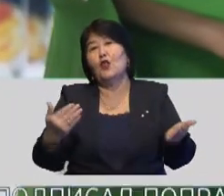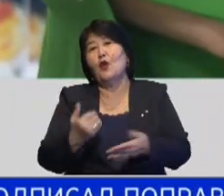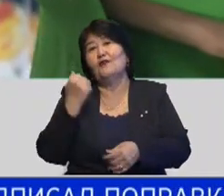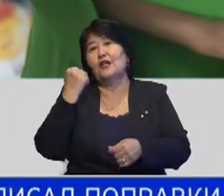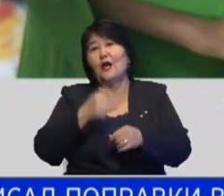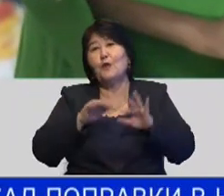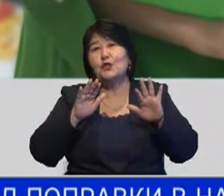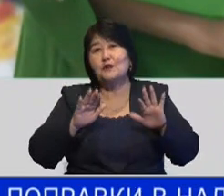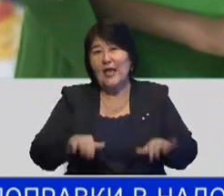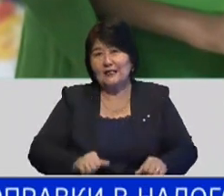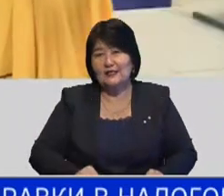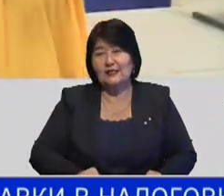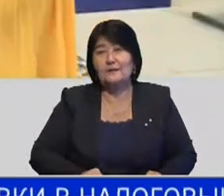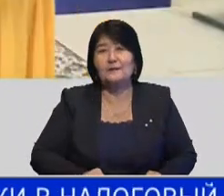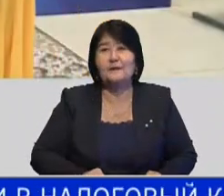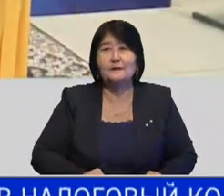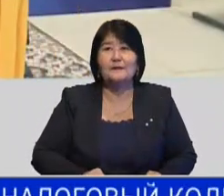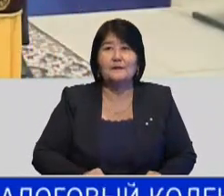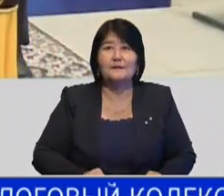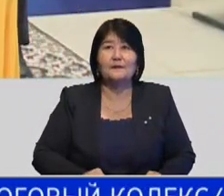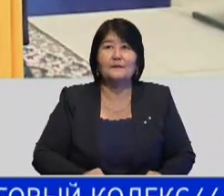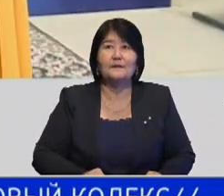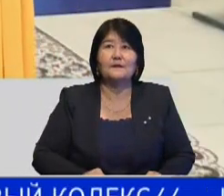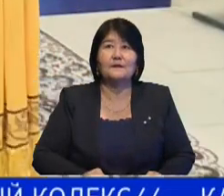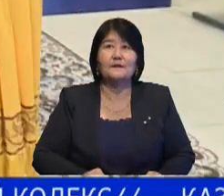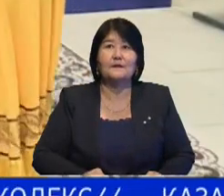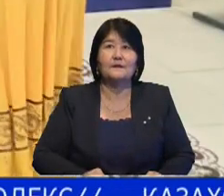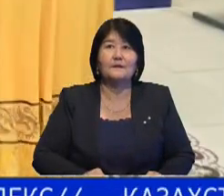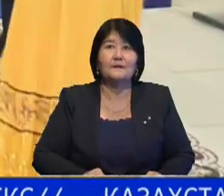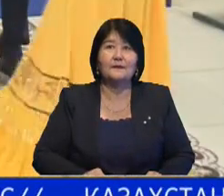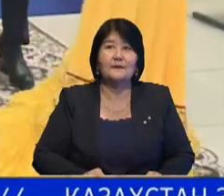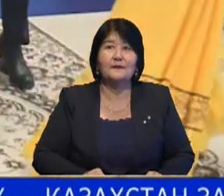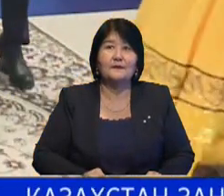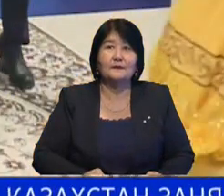рабочих мест. Лимар Иргибаева, Кымжан Жолтаев, Рамазан Жусупек, Дархан Тухсид, телеканал Кызылорда.